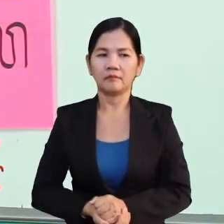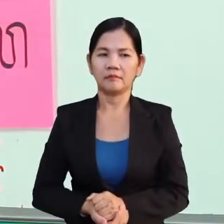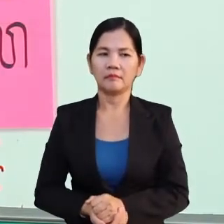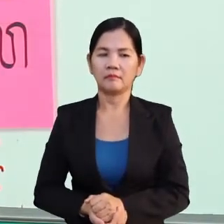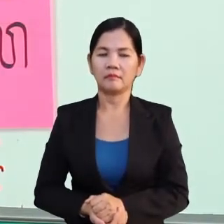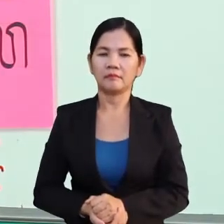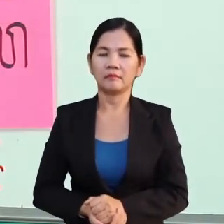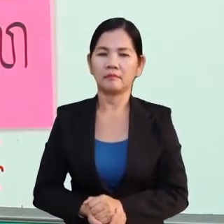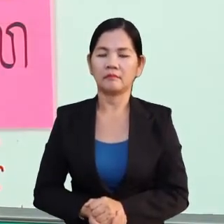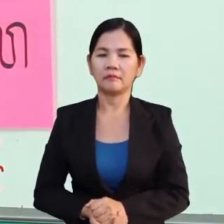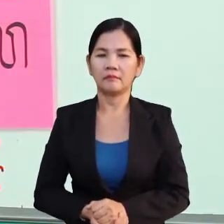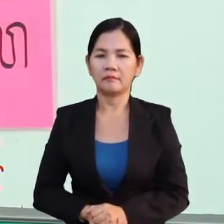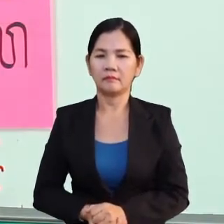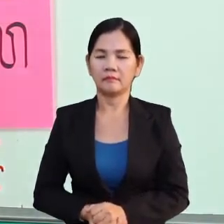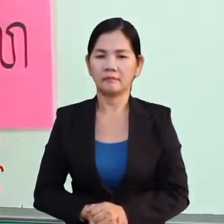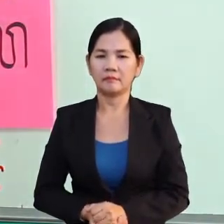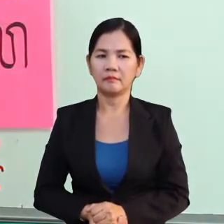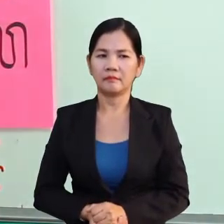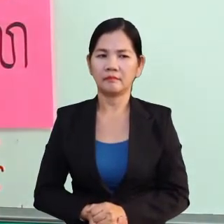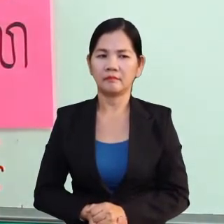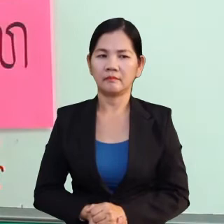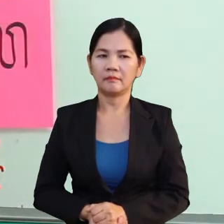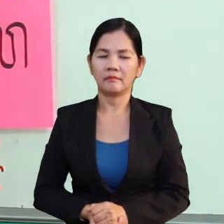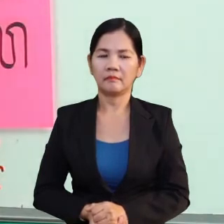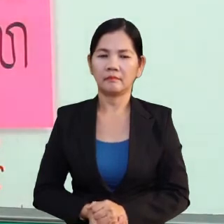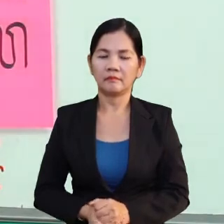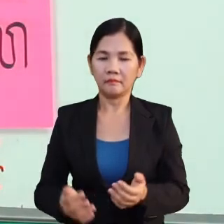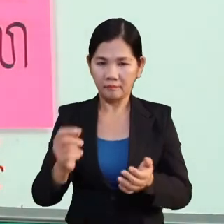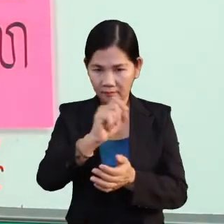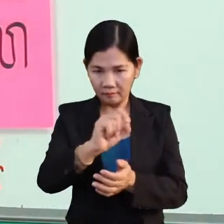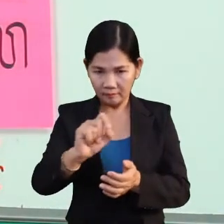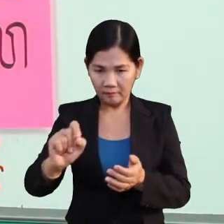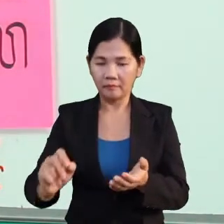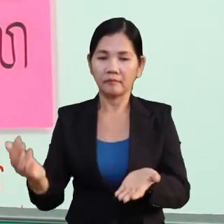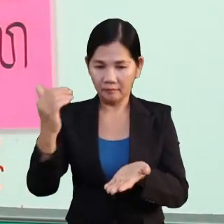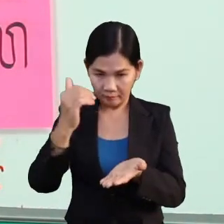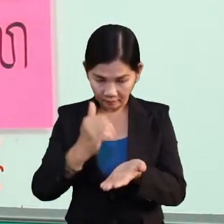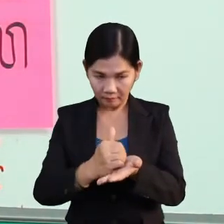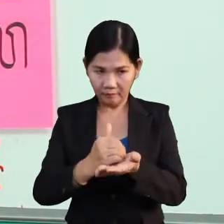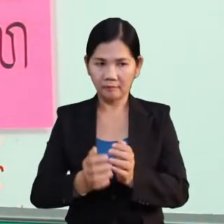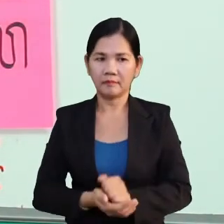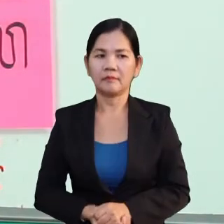ណាចាហើយអ្នកគ្រូក៏នឹងសរសេរឡើងវិញ